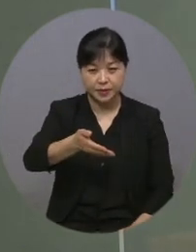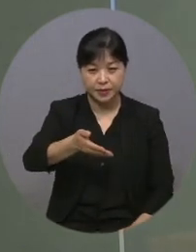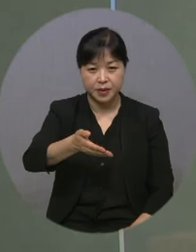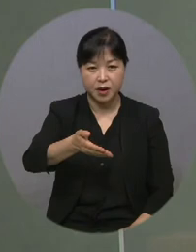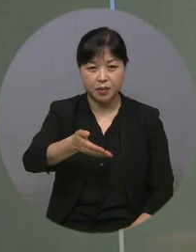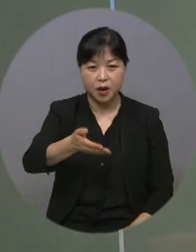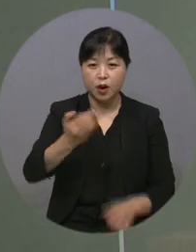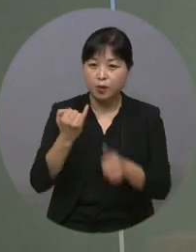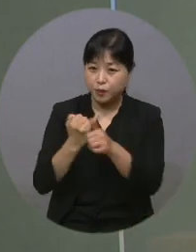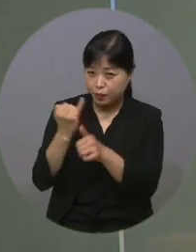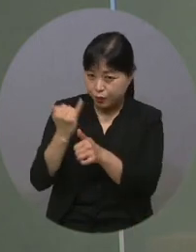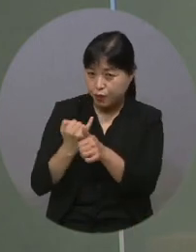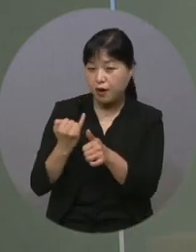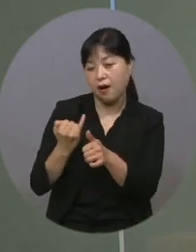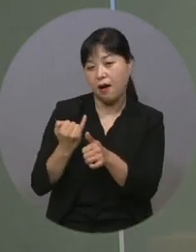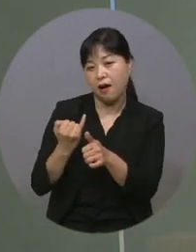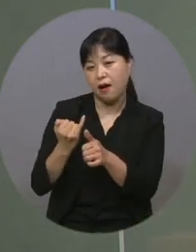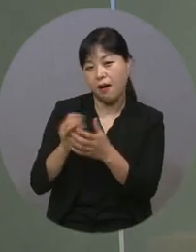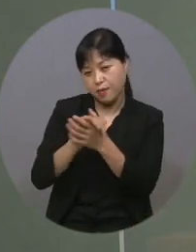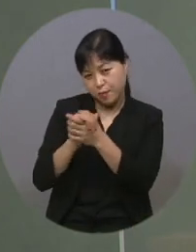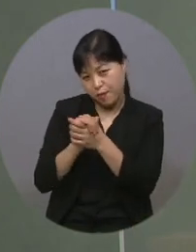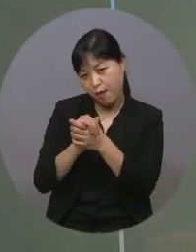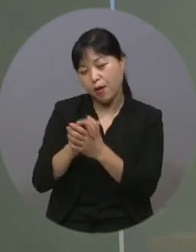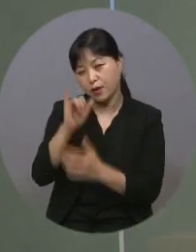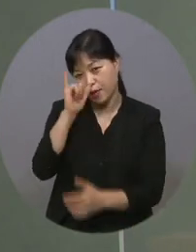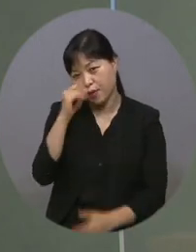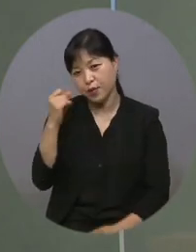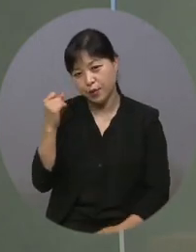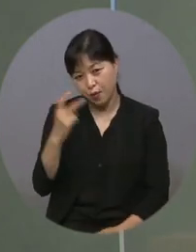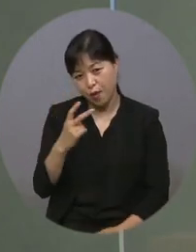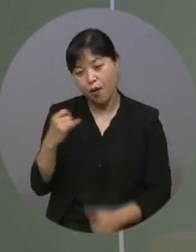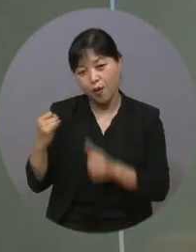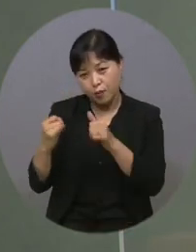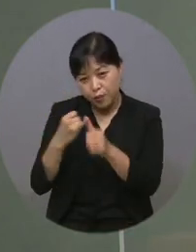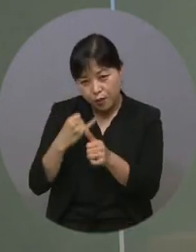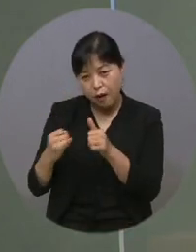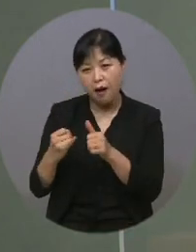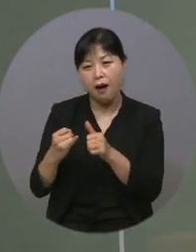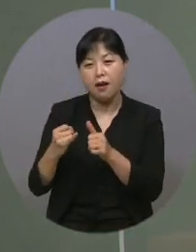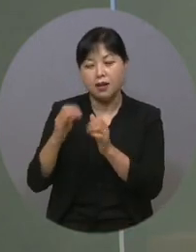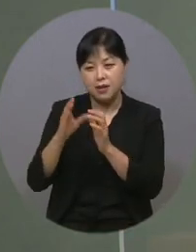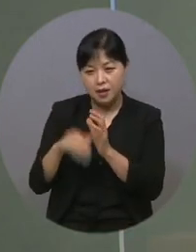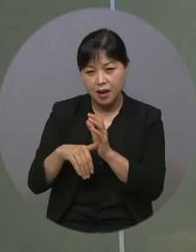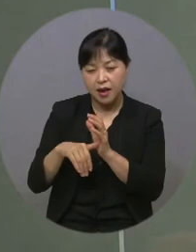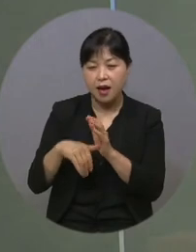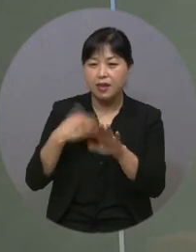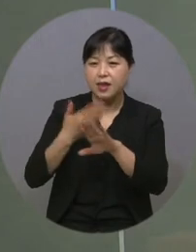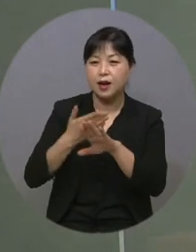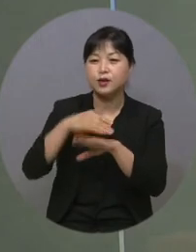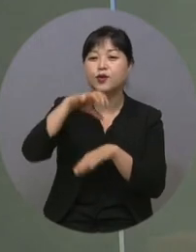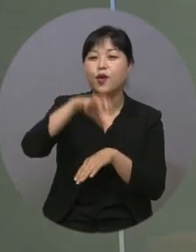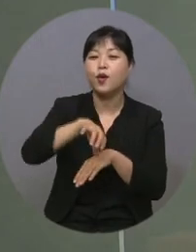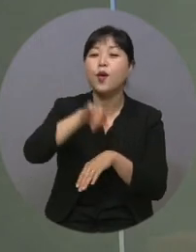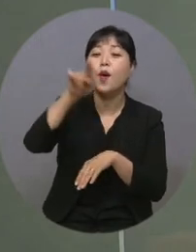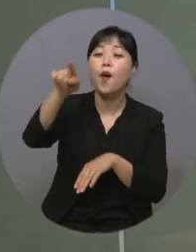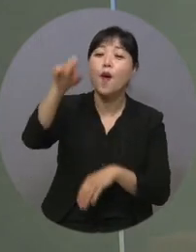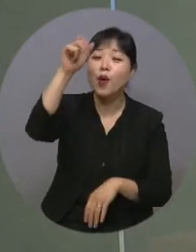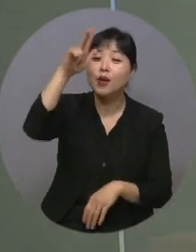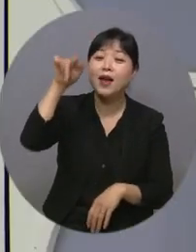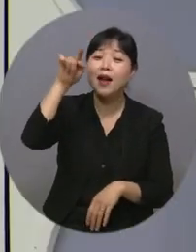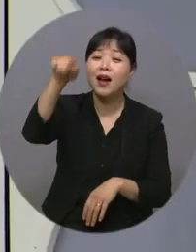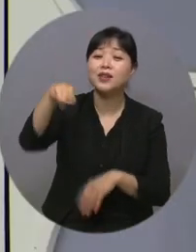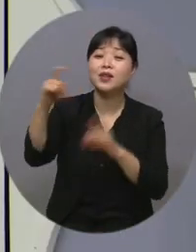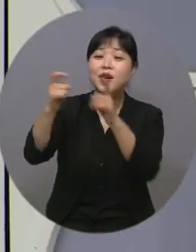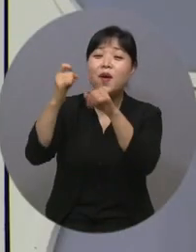부부관계도 아름답게 보여주고 부부싸움도 꼭 해야 할 경우에는 따로 어디 호텔에 가서 싸우든지.